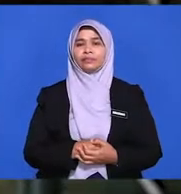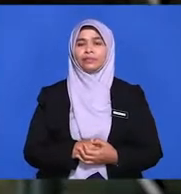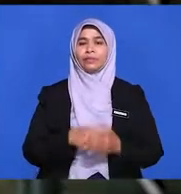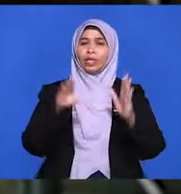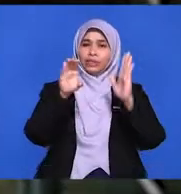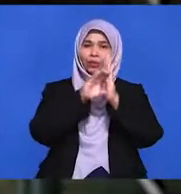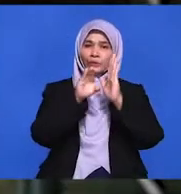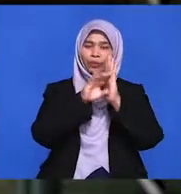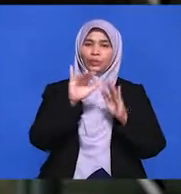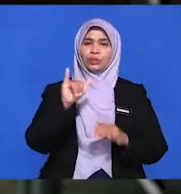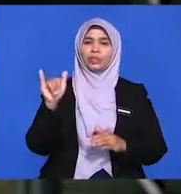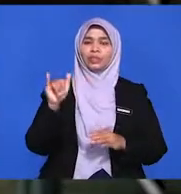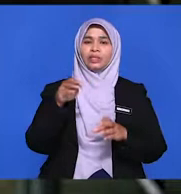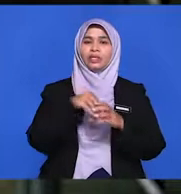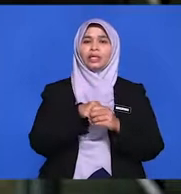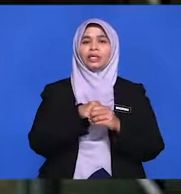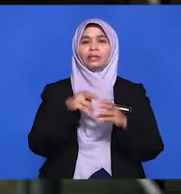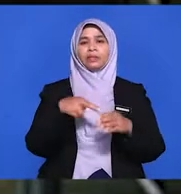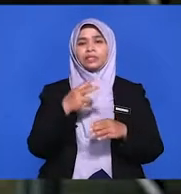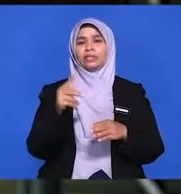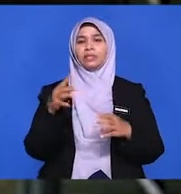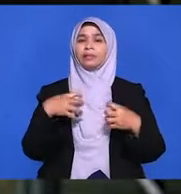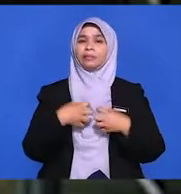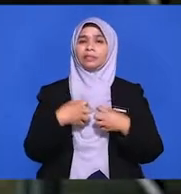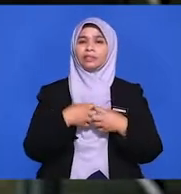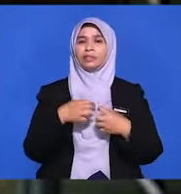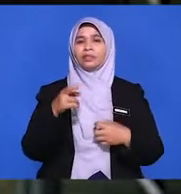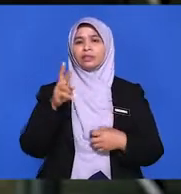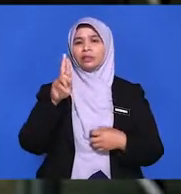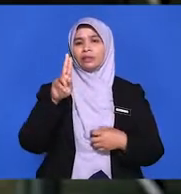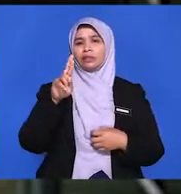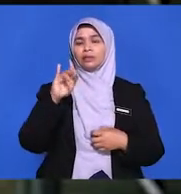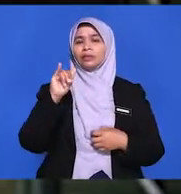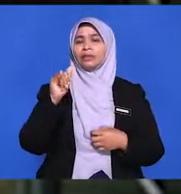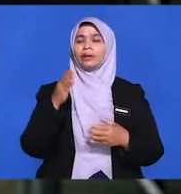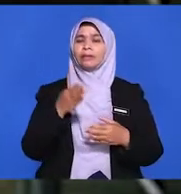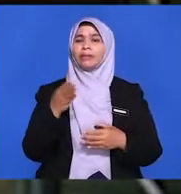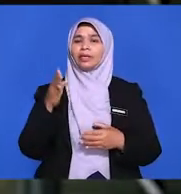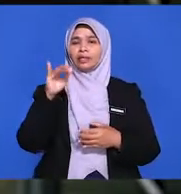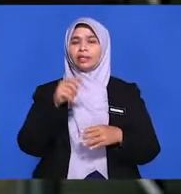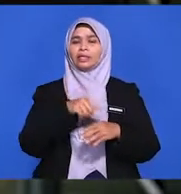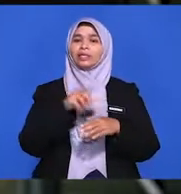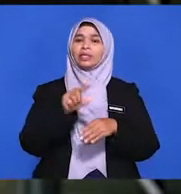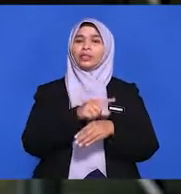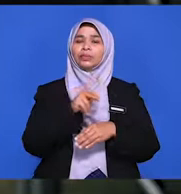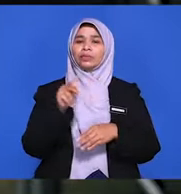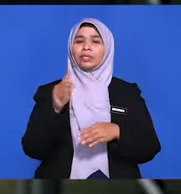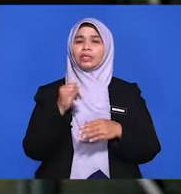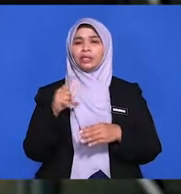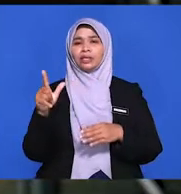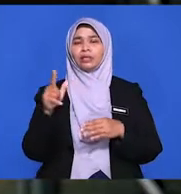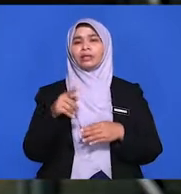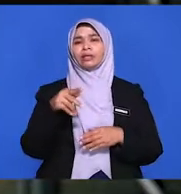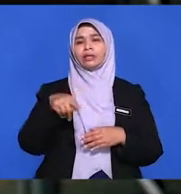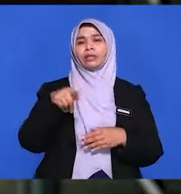Contohnya, dalam menghasilkan mesin pengurai, bahan yang digunakan ialah plat aluminium,